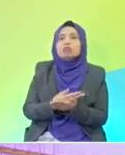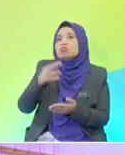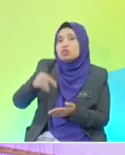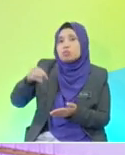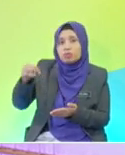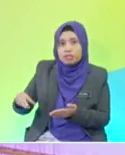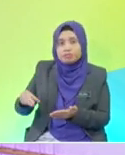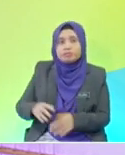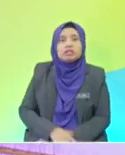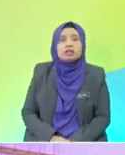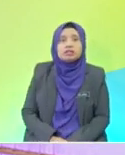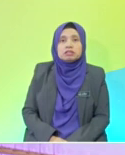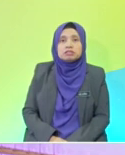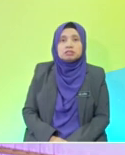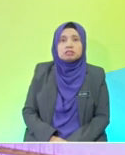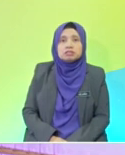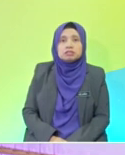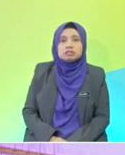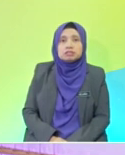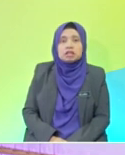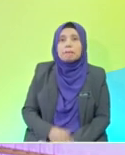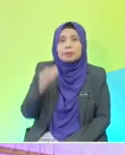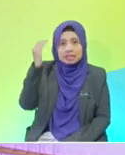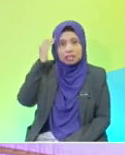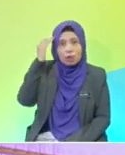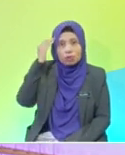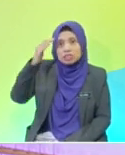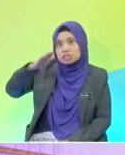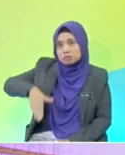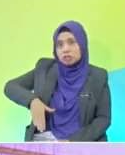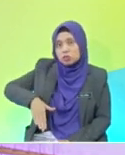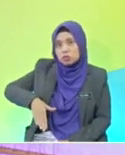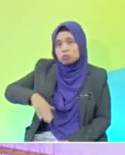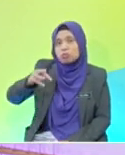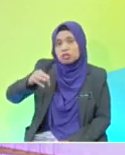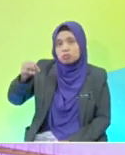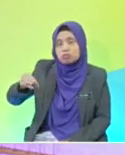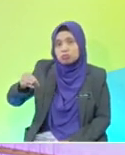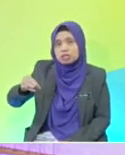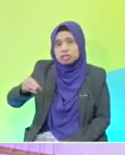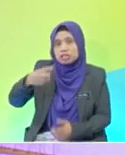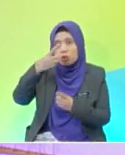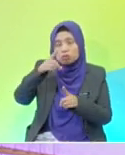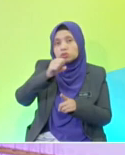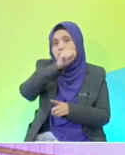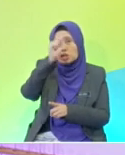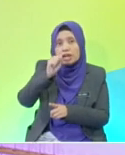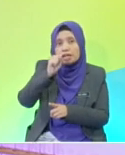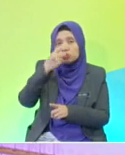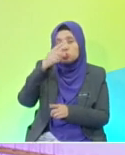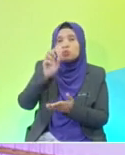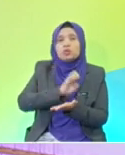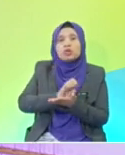murid-murid mengetahuilah sebelum calon-calon menjawab soal yang ditaksirkan untuk ekonomi